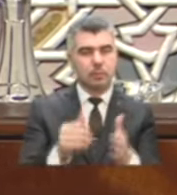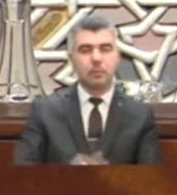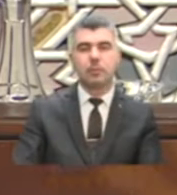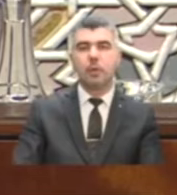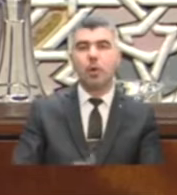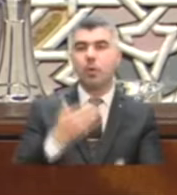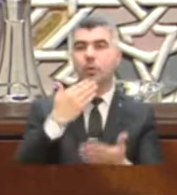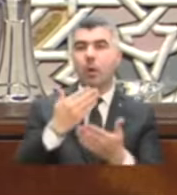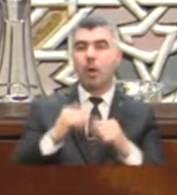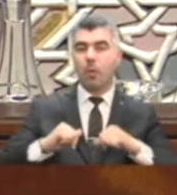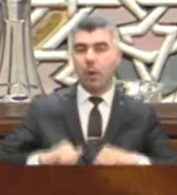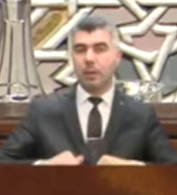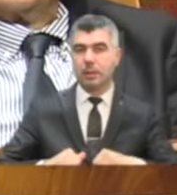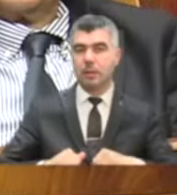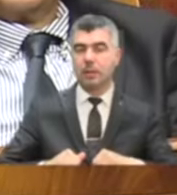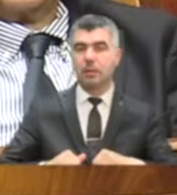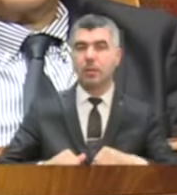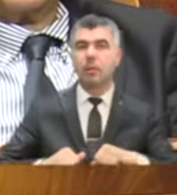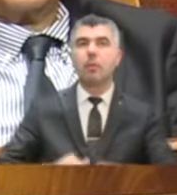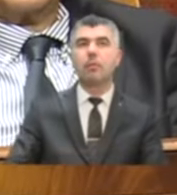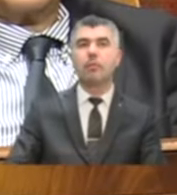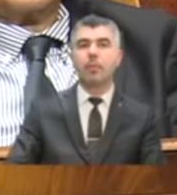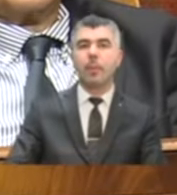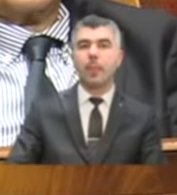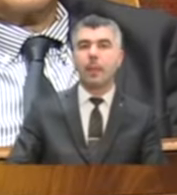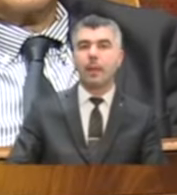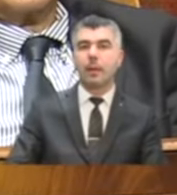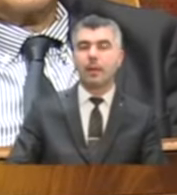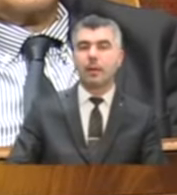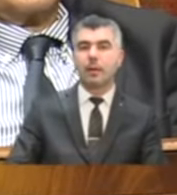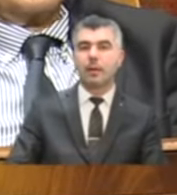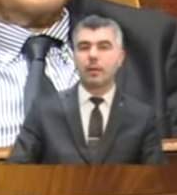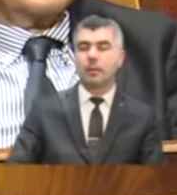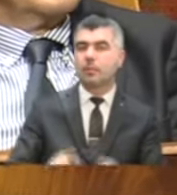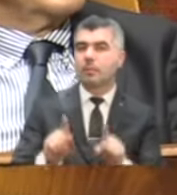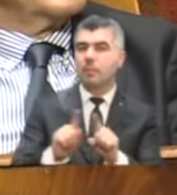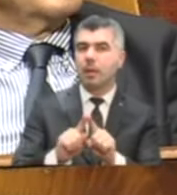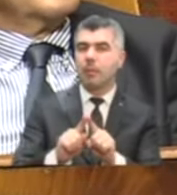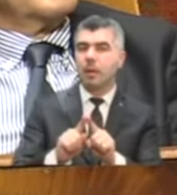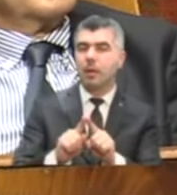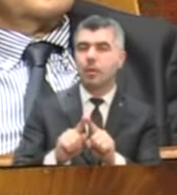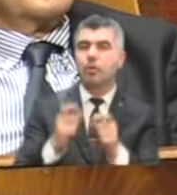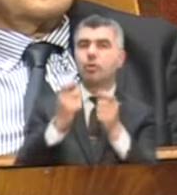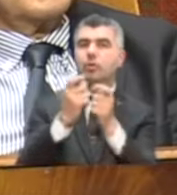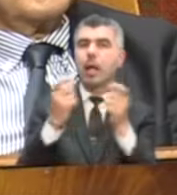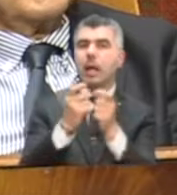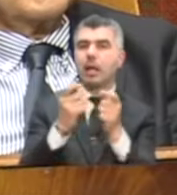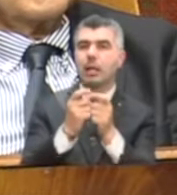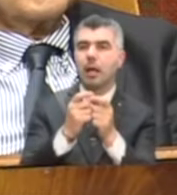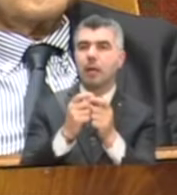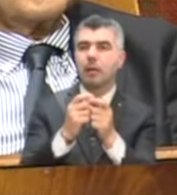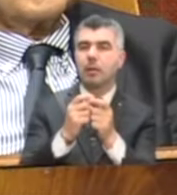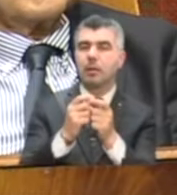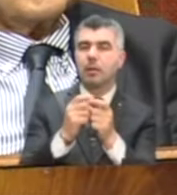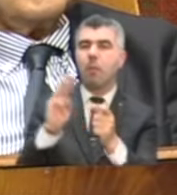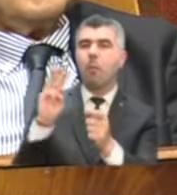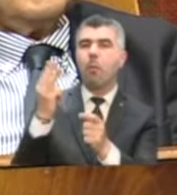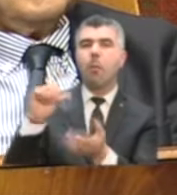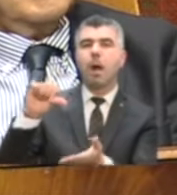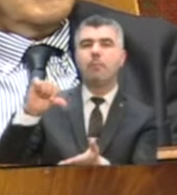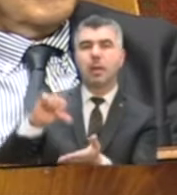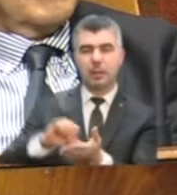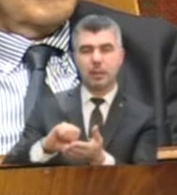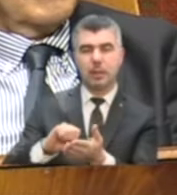السيد الوزير. سيدة الوزيرة المحترمة، عن الأسامير أسائلكم، ثم تتعرفوا دابا